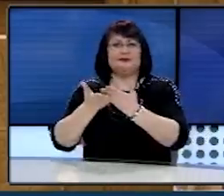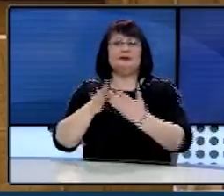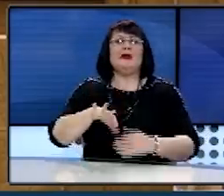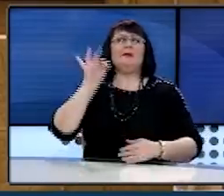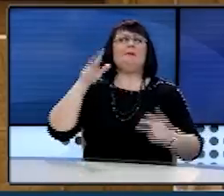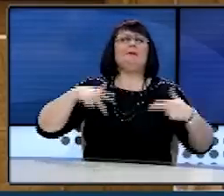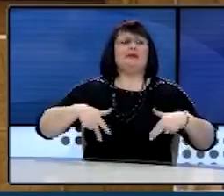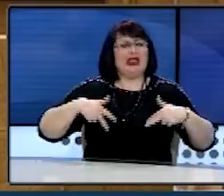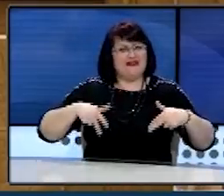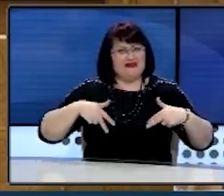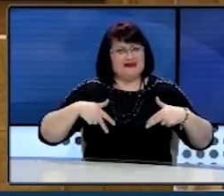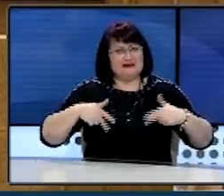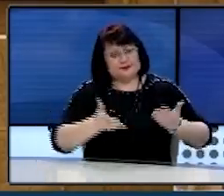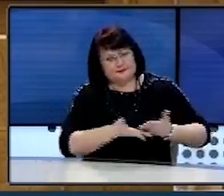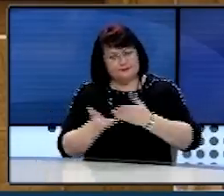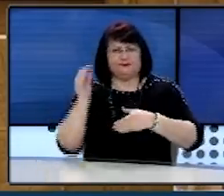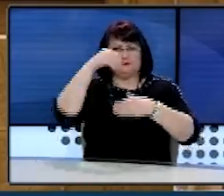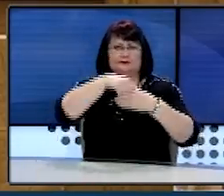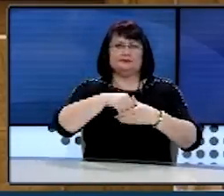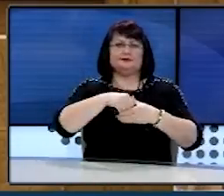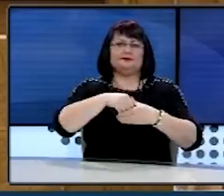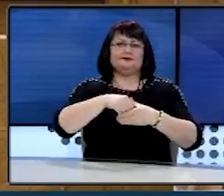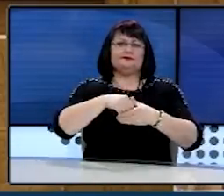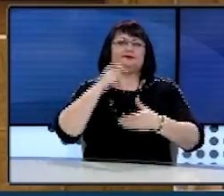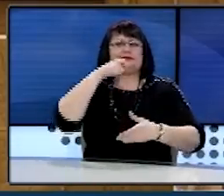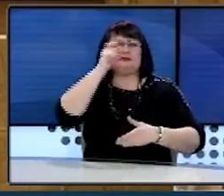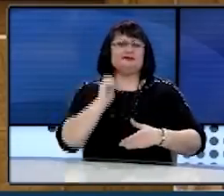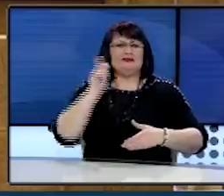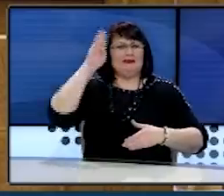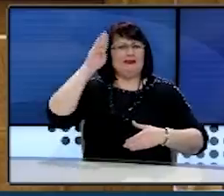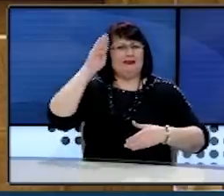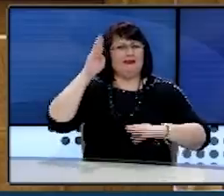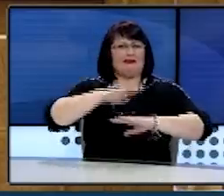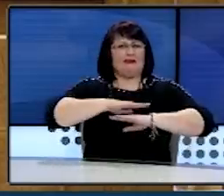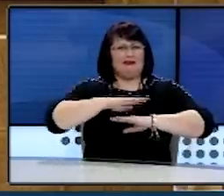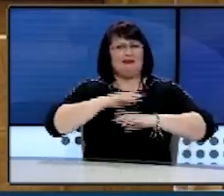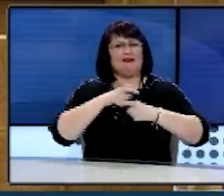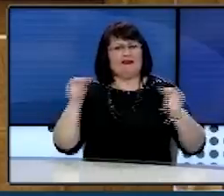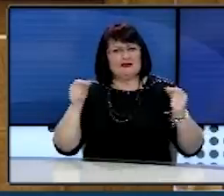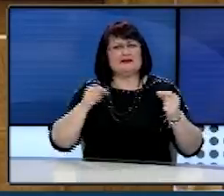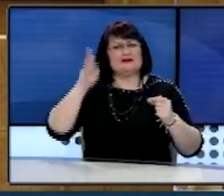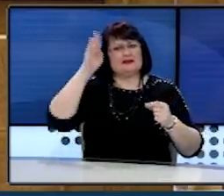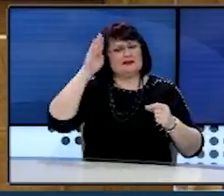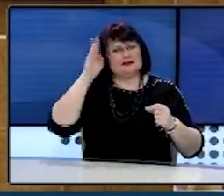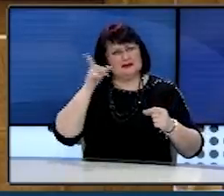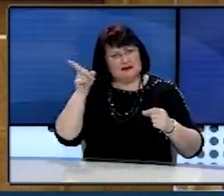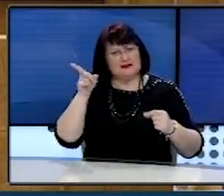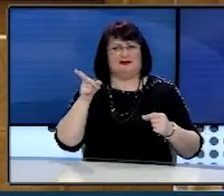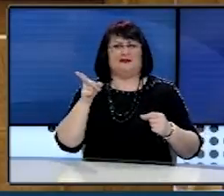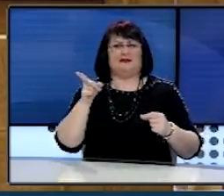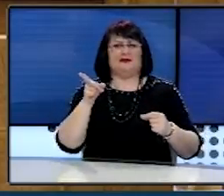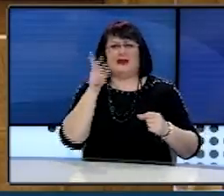επιλογή της κυβέρνησης για ενεργό εμπλοκή με την πλευρά ΗΠΑ ΝΑΤΟ Ευρωπαϊκής Ένωσης στην οξυμένη αυτή αντιπαράθεση και στον πόλεμο με τη